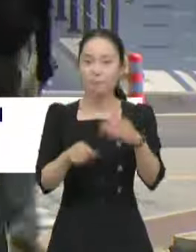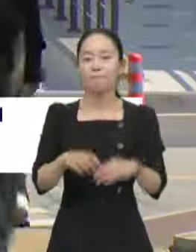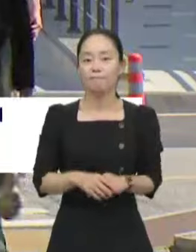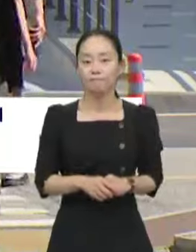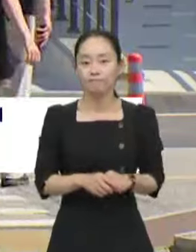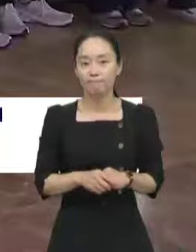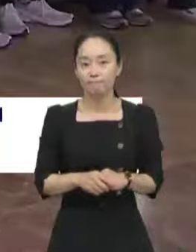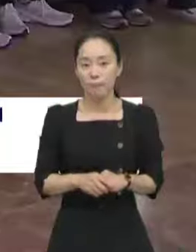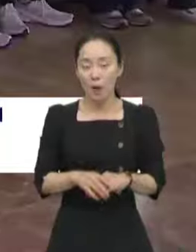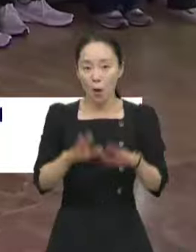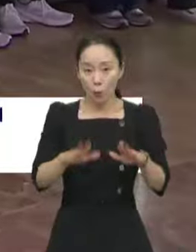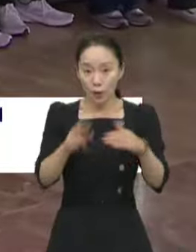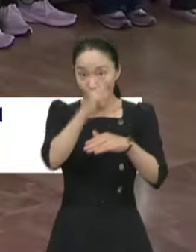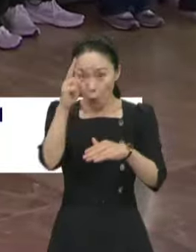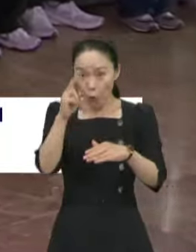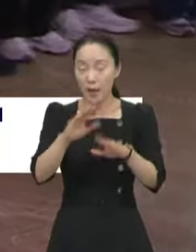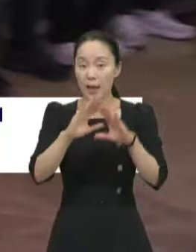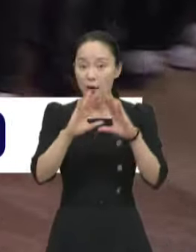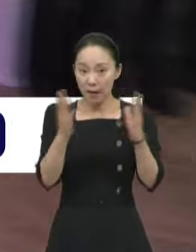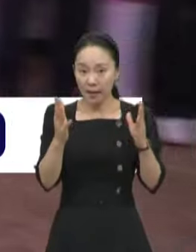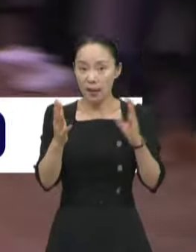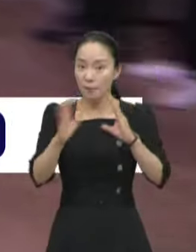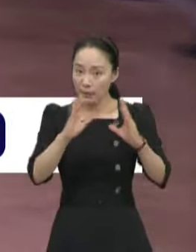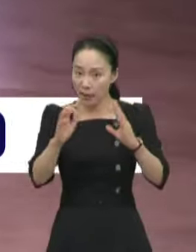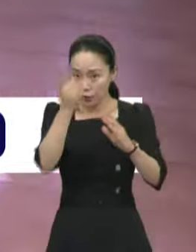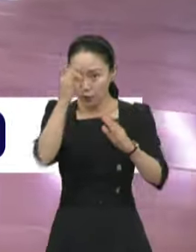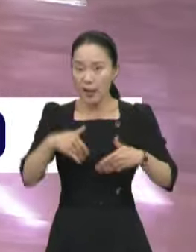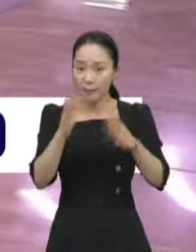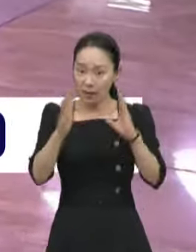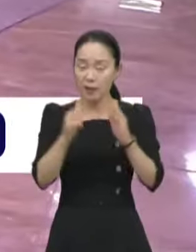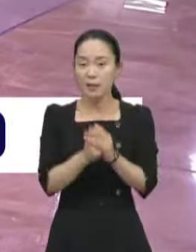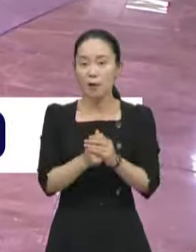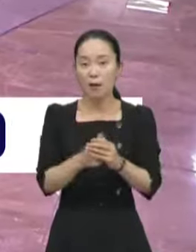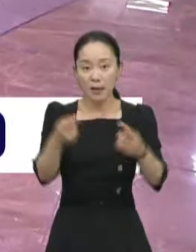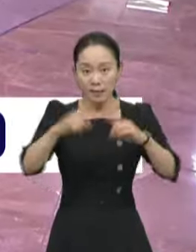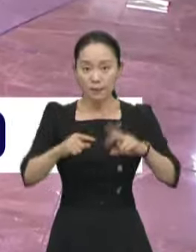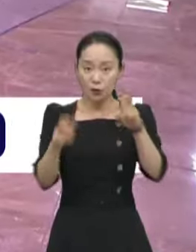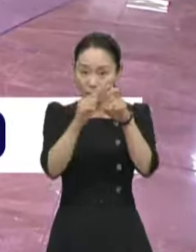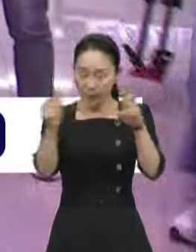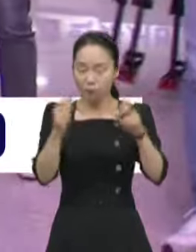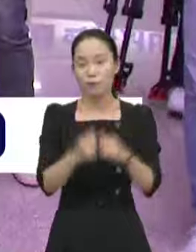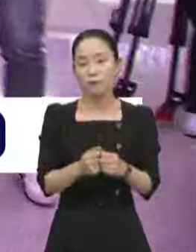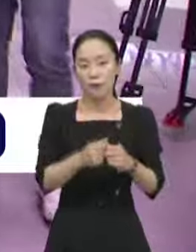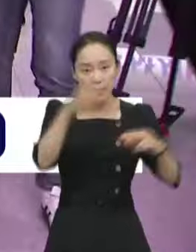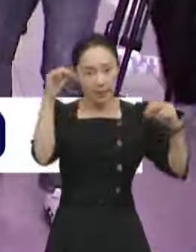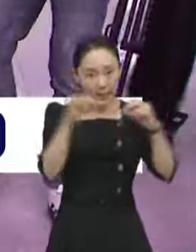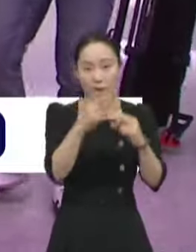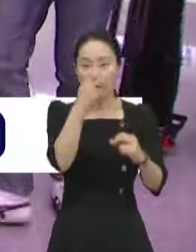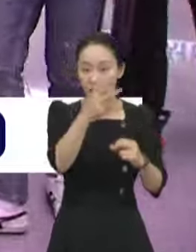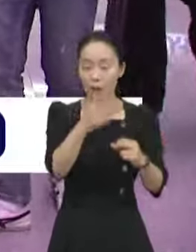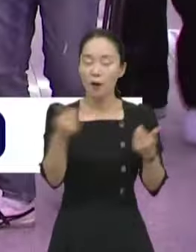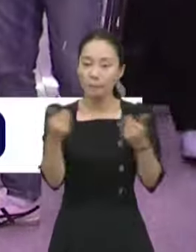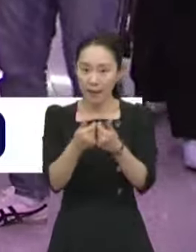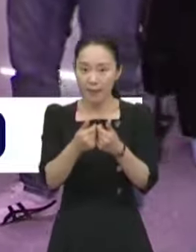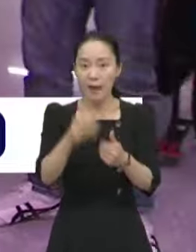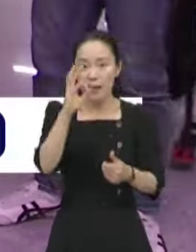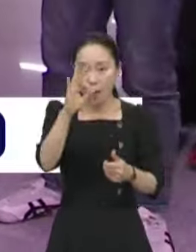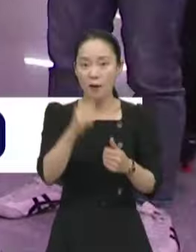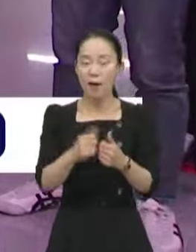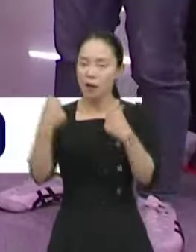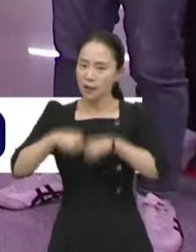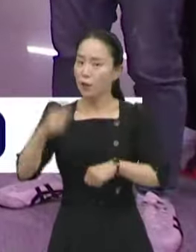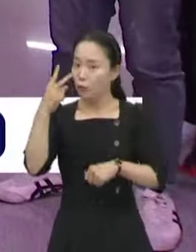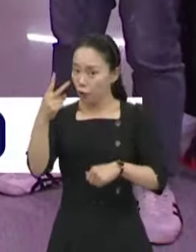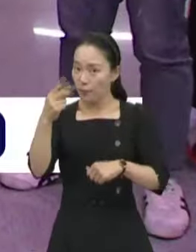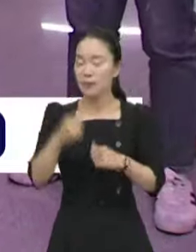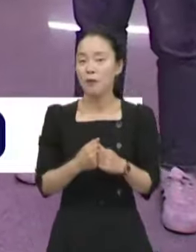확정됐습니다. 다만 오늘 오후 열린 충남대 대학평의원회에서 참석 의원 20명 중 찬성 8표, 반대 10표,